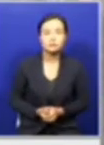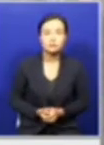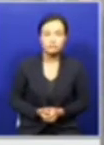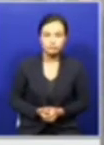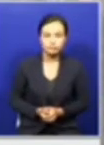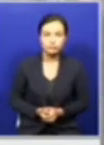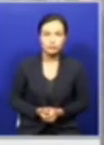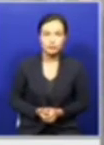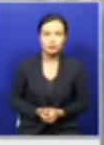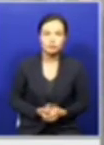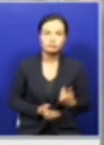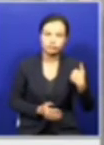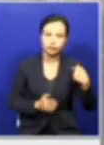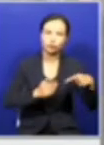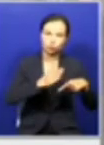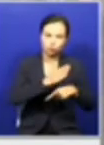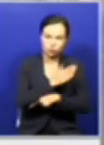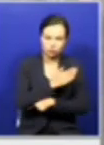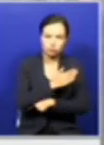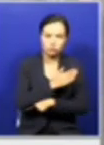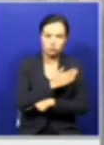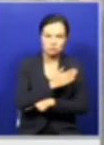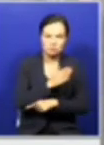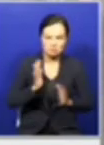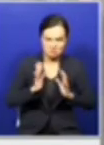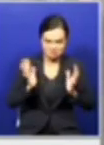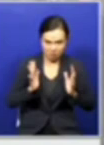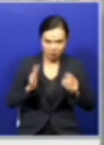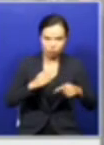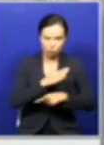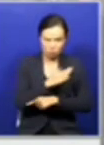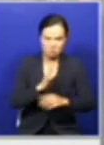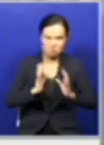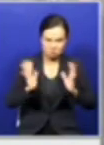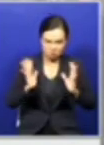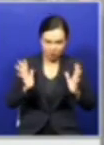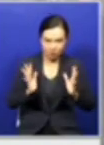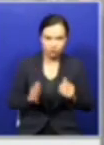ได้เกิดการทุจริตอย่างมโหฬารในโครงการนี้